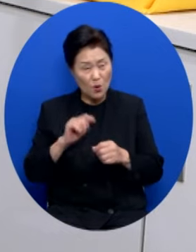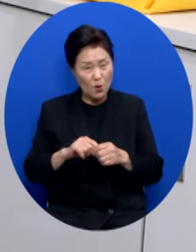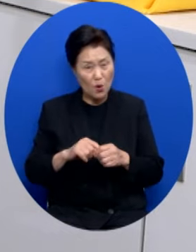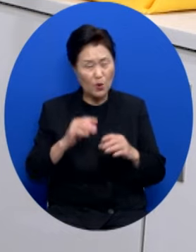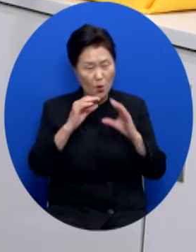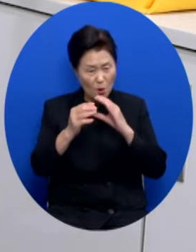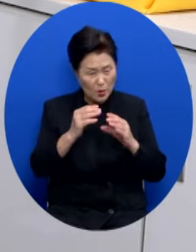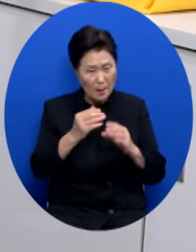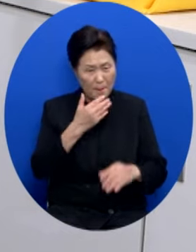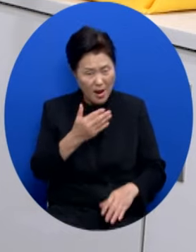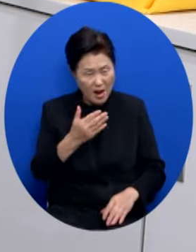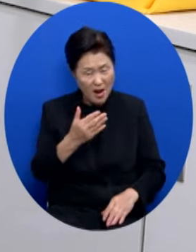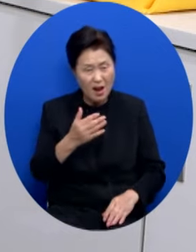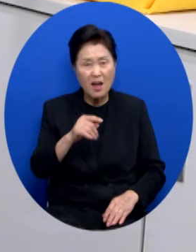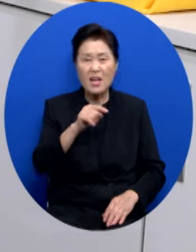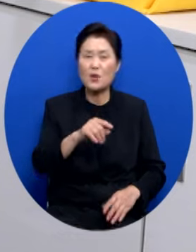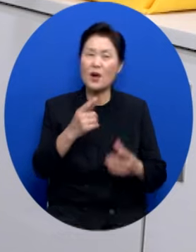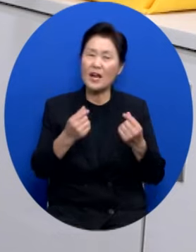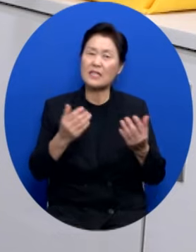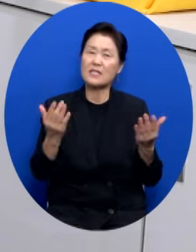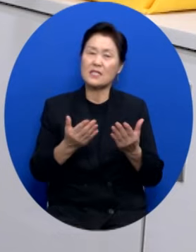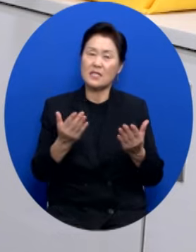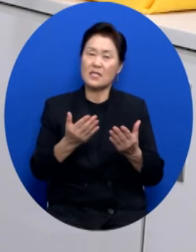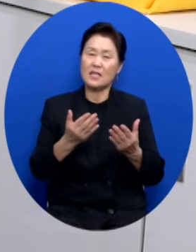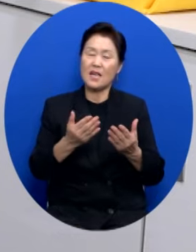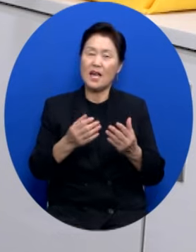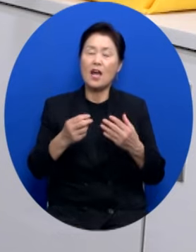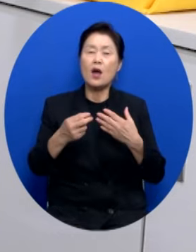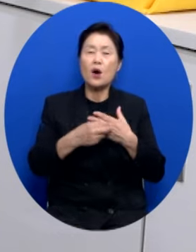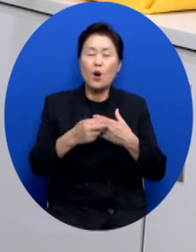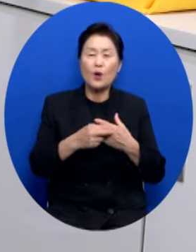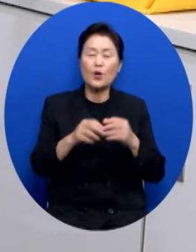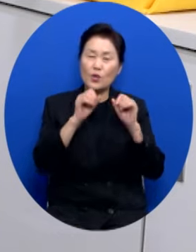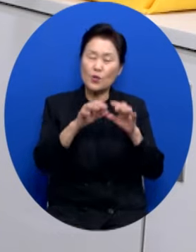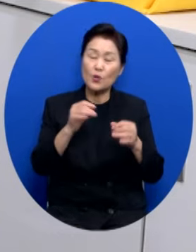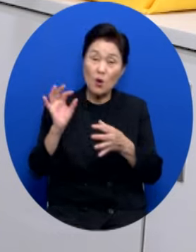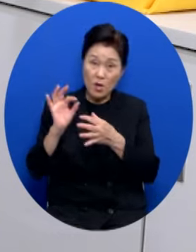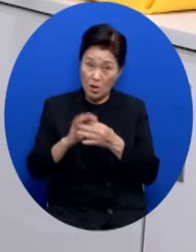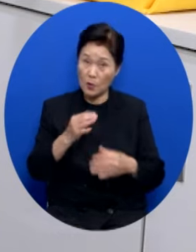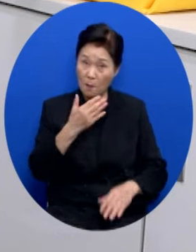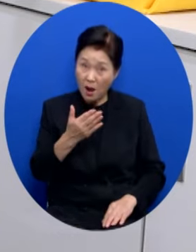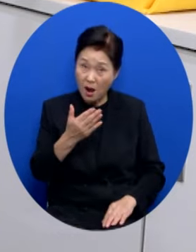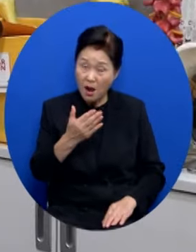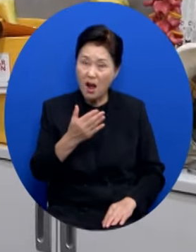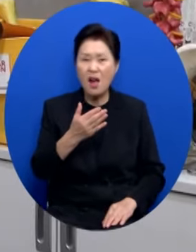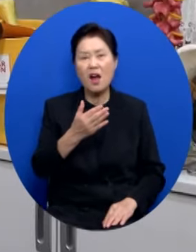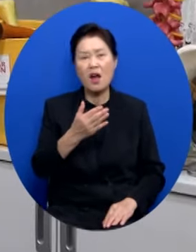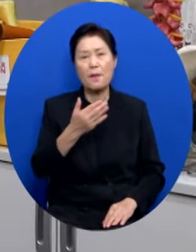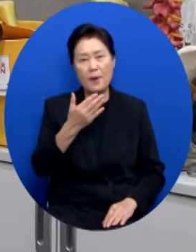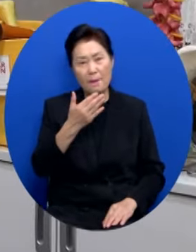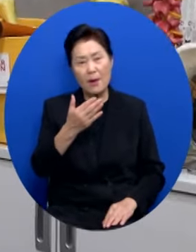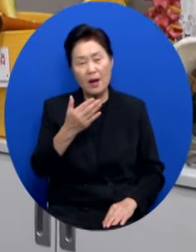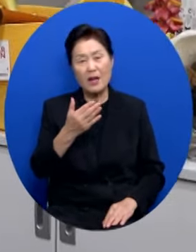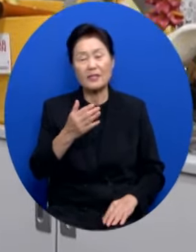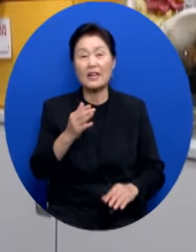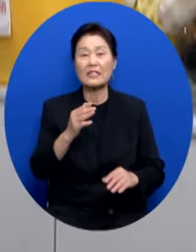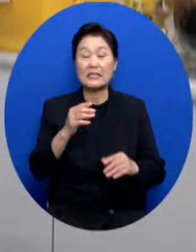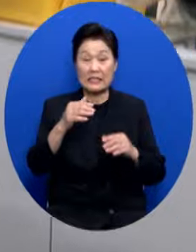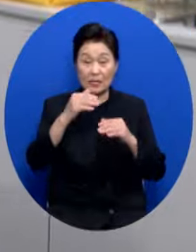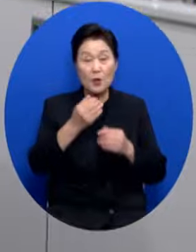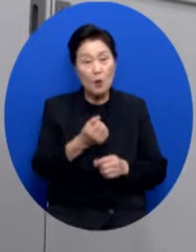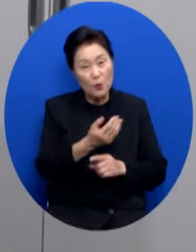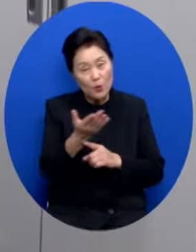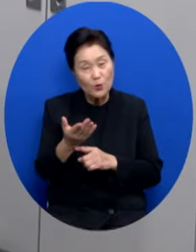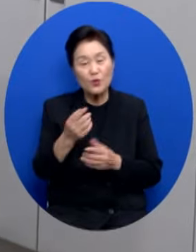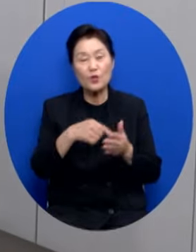가능하고 이런 획기적인 의료 선교를 계속 할 수 있다는 점을 좀 새로운 발견을 하실 수 있을 거라는 좀 생각이 듭니다.